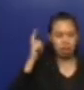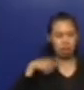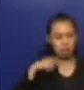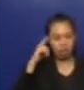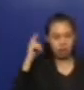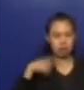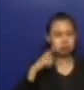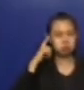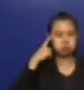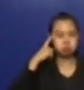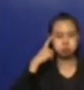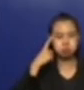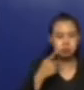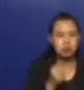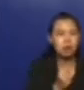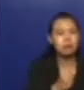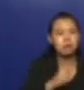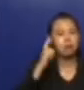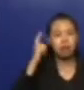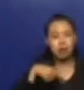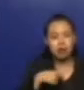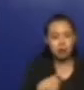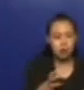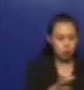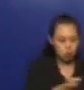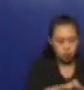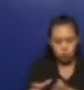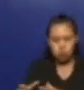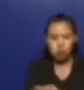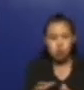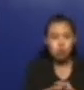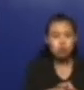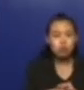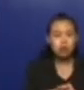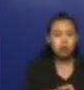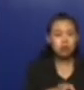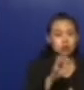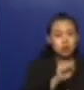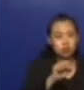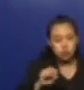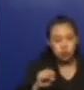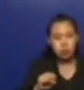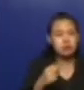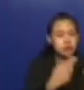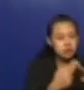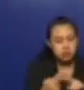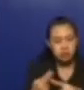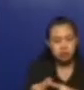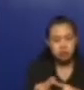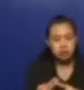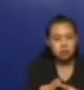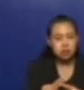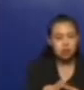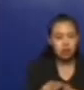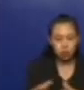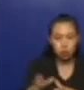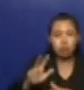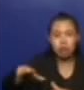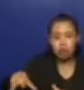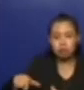ไม่รู้ก็บอกว่าทำไมพรรคนู่นพรรคนี่พรรคนั้นมีส.ส.ระบบบัญชีรายชื่อแล้วพรรคเพื่อไทยไม่ได้